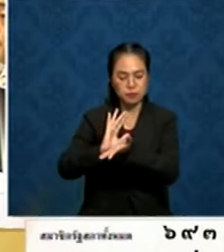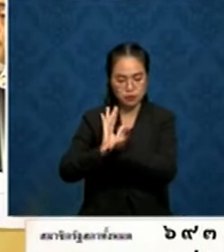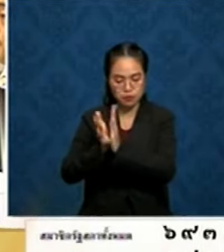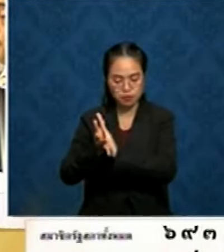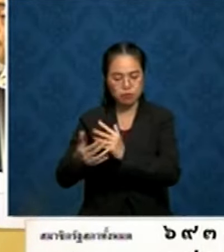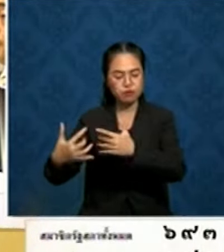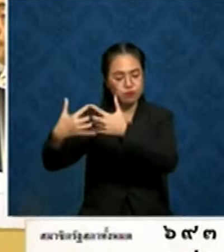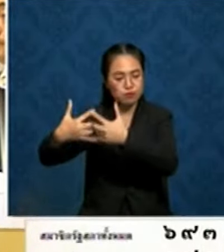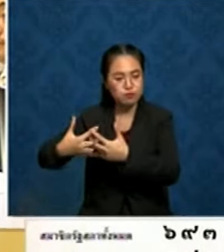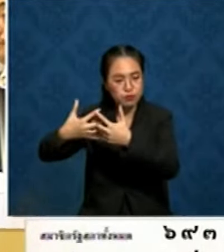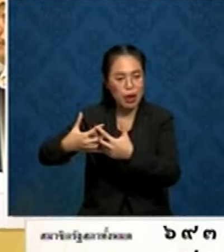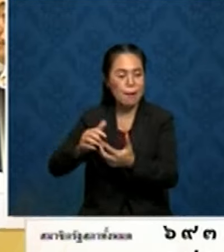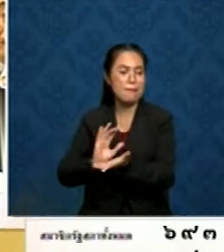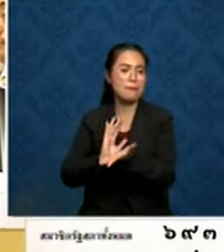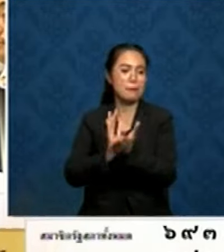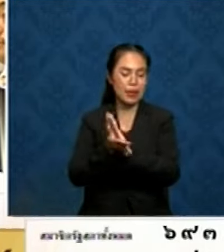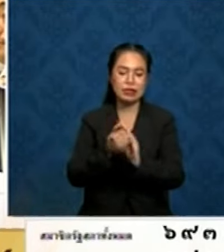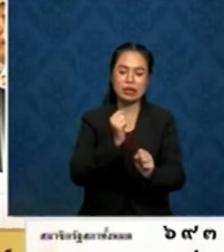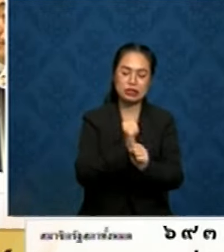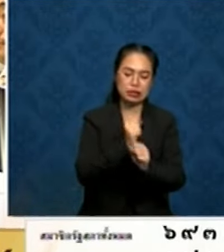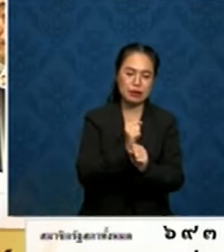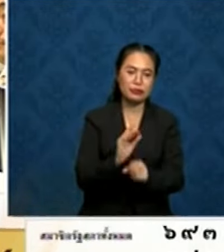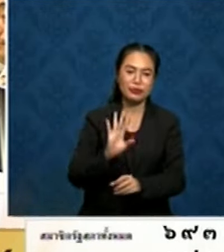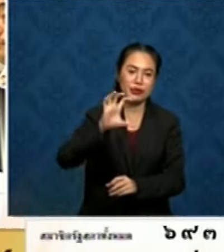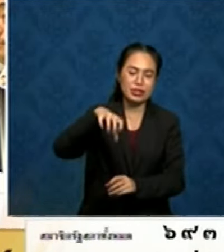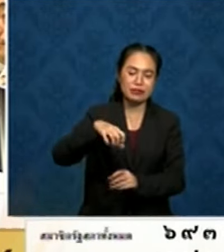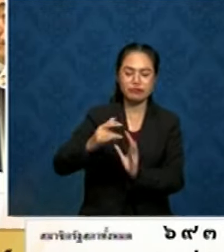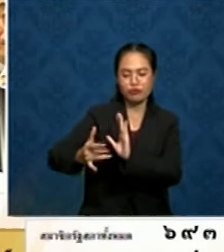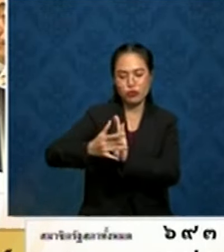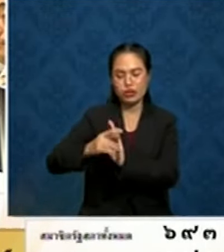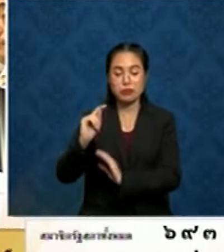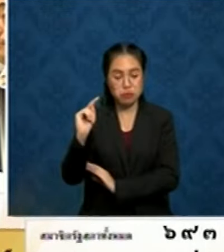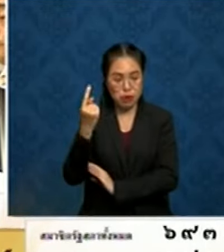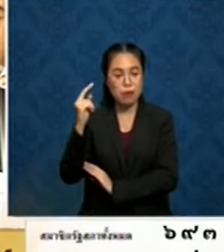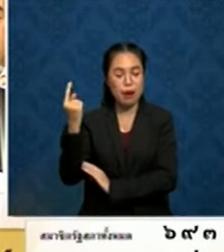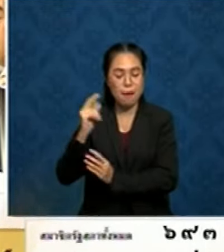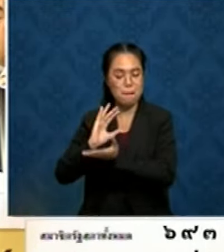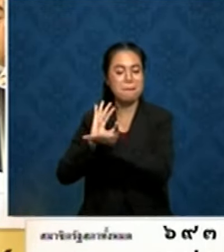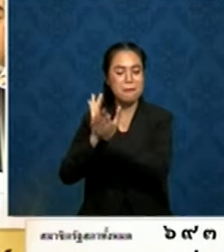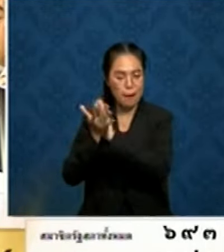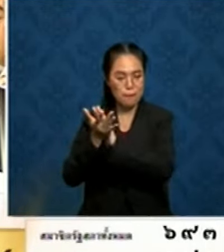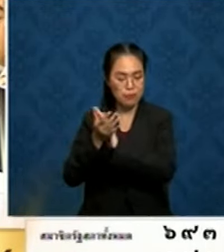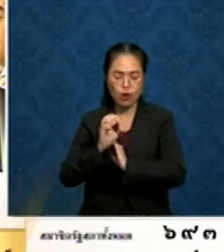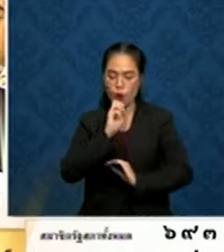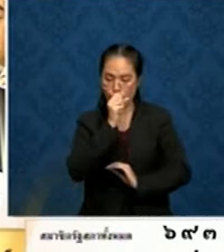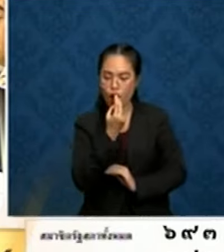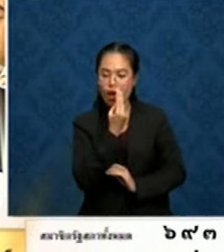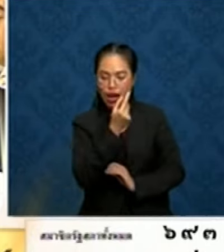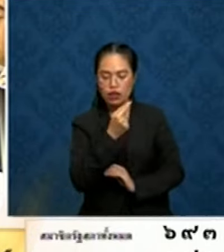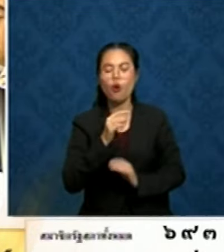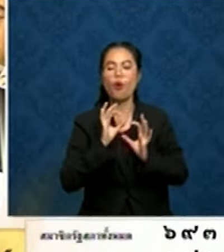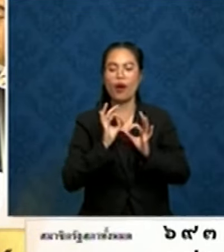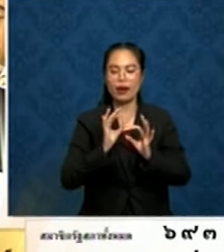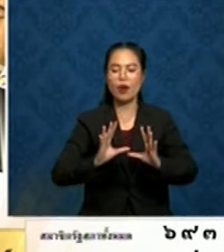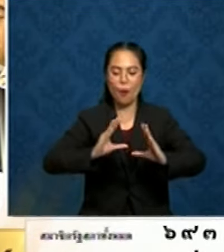อุตสาหกรรมเป็นอุตสาหกรรม S Curveเป็นอุตสาหกรรมที่มันเป็นสมัยใหม่ต่างๆเหล่านี้เราดูแล้วก็เห็นถึงความจำเป็นเราจะมาพิจารณาอย่าง